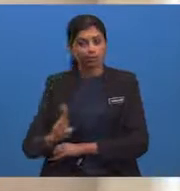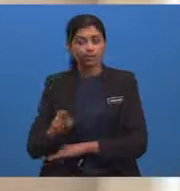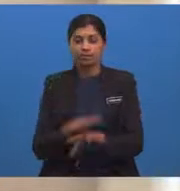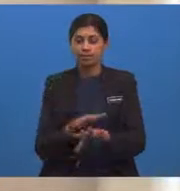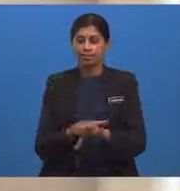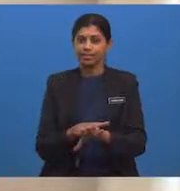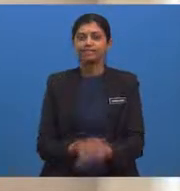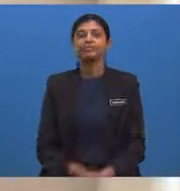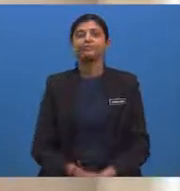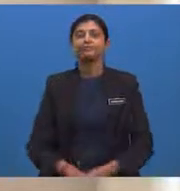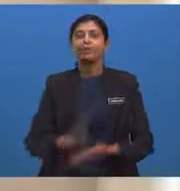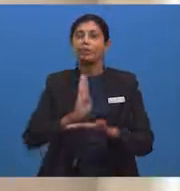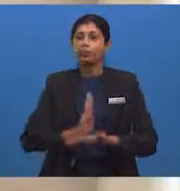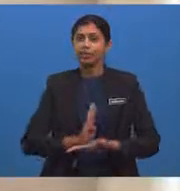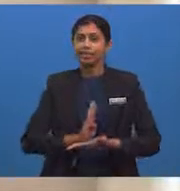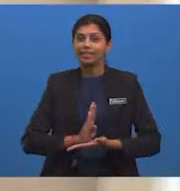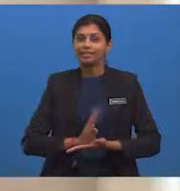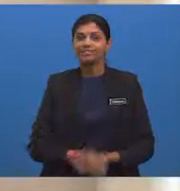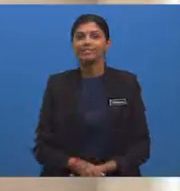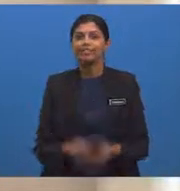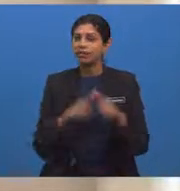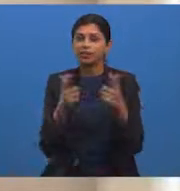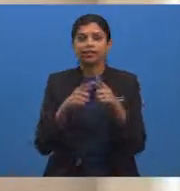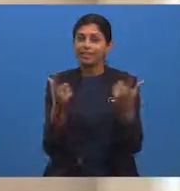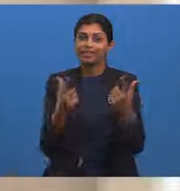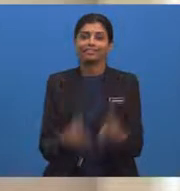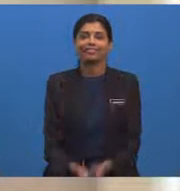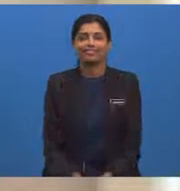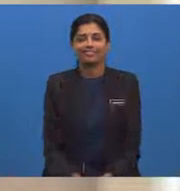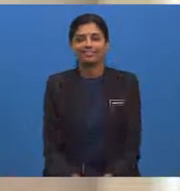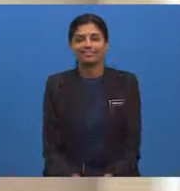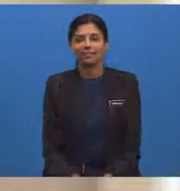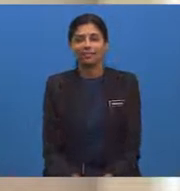berbeza, budaya dan adat yang berlainan di antara satu sama lain.